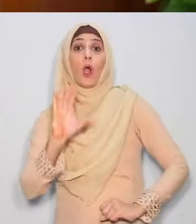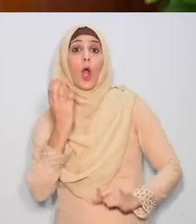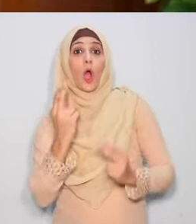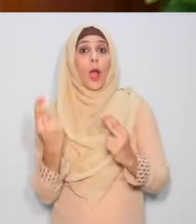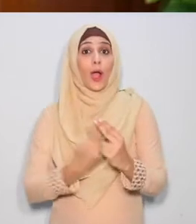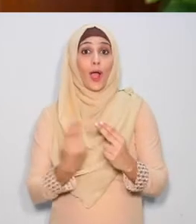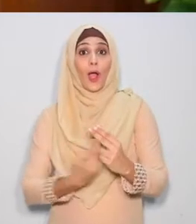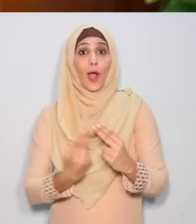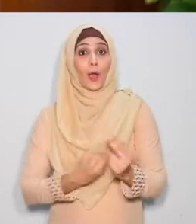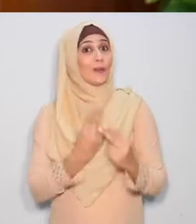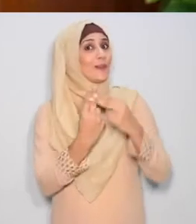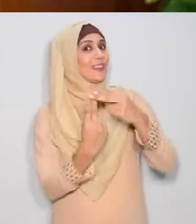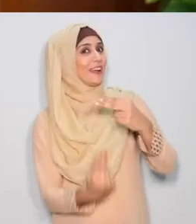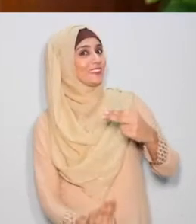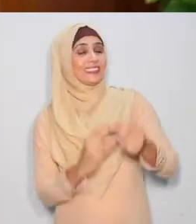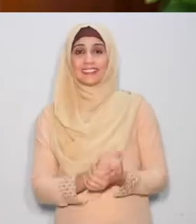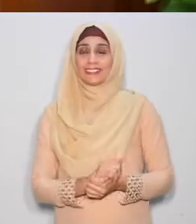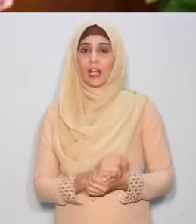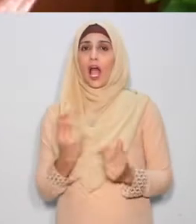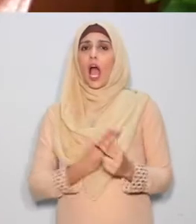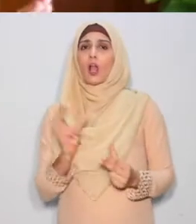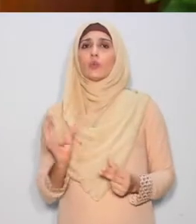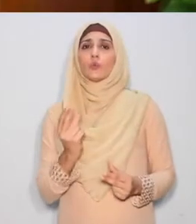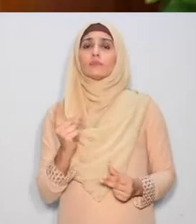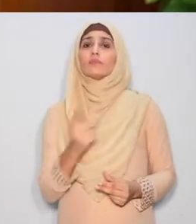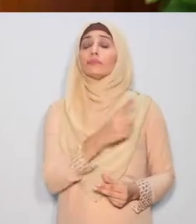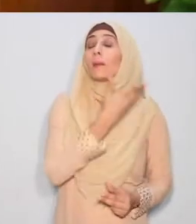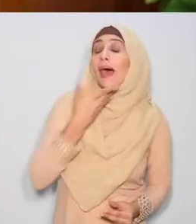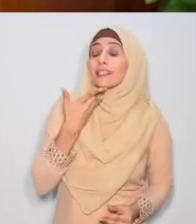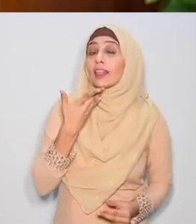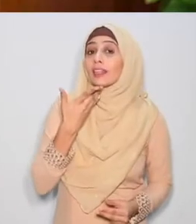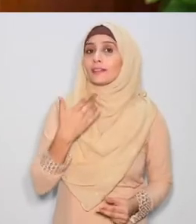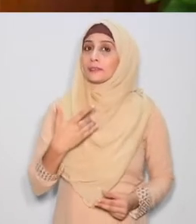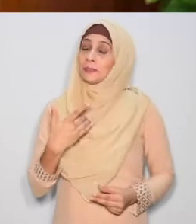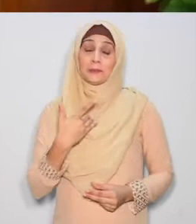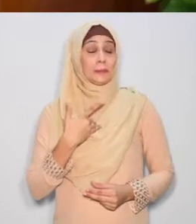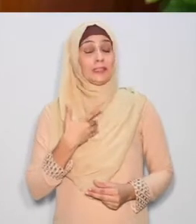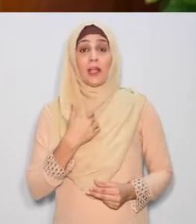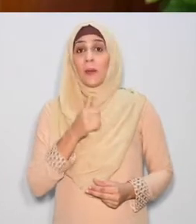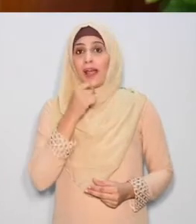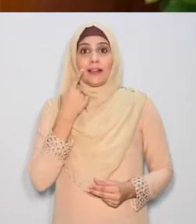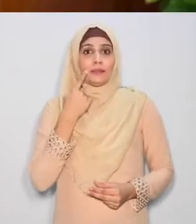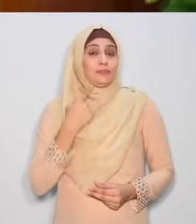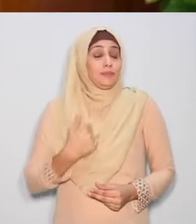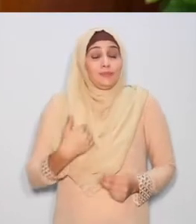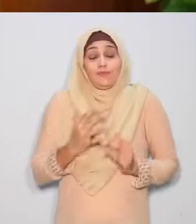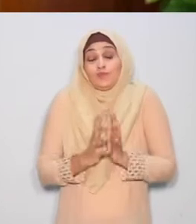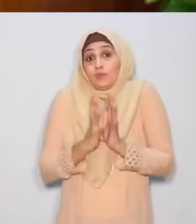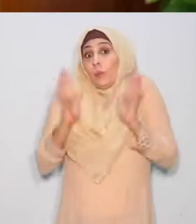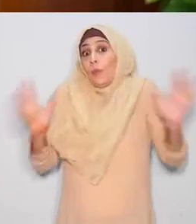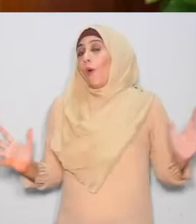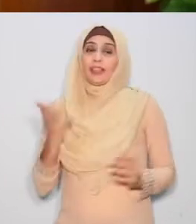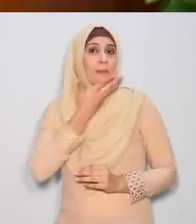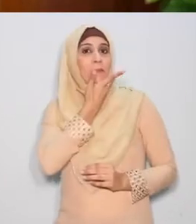मोटे ताज़े आलू के बारे में। आलू किस किस को पसंद है? मुझे मेरे मुंह में पानी आ रहा है,